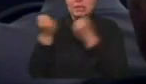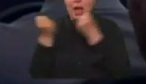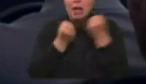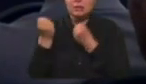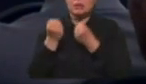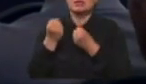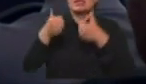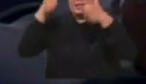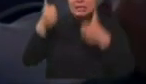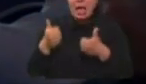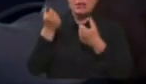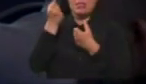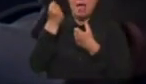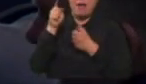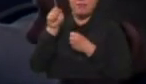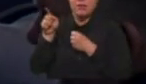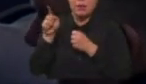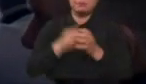transportowego? Zatrzymajmy się na chwilę.